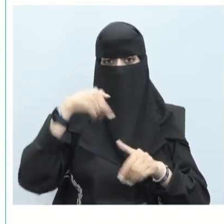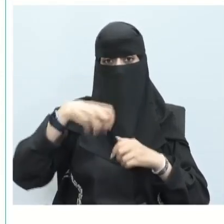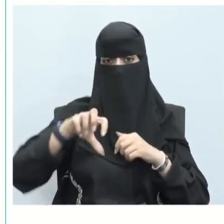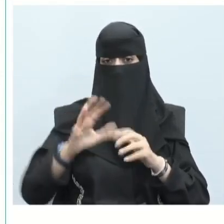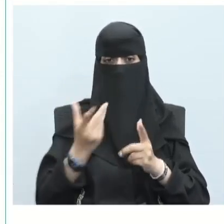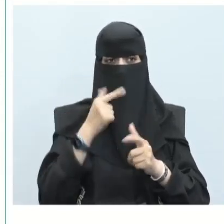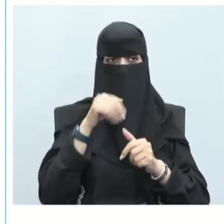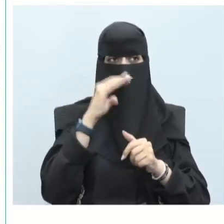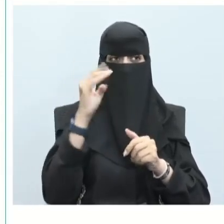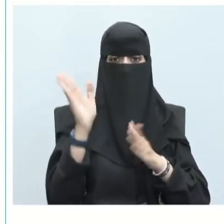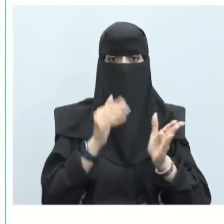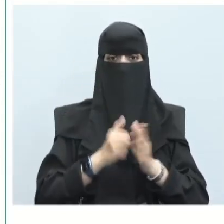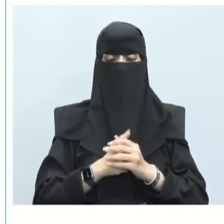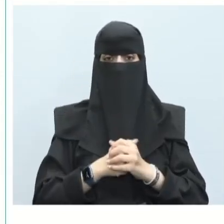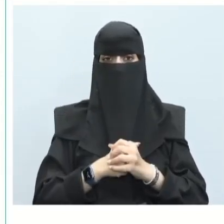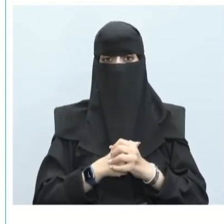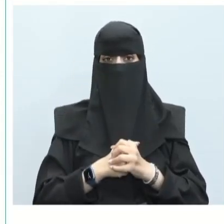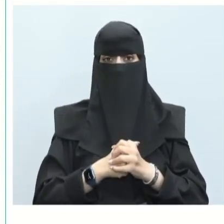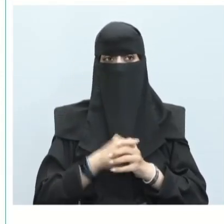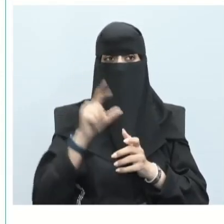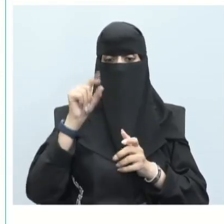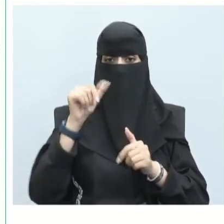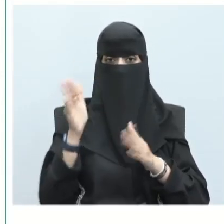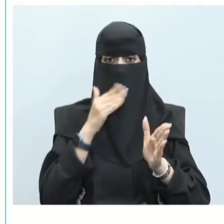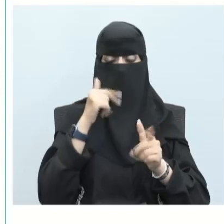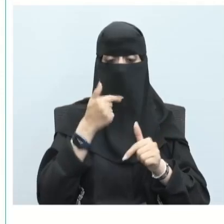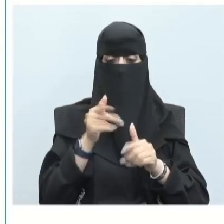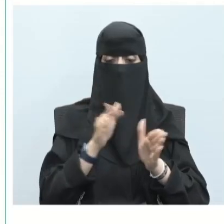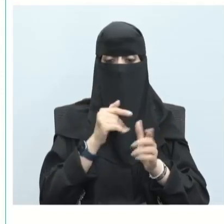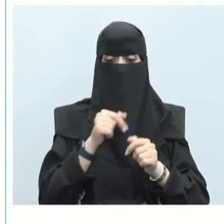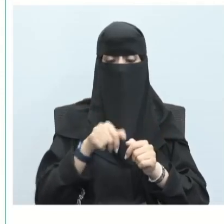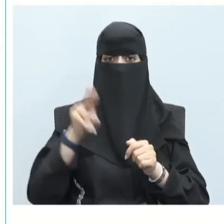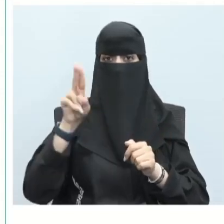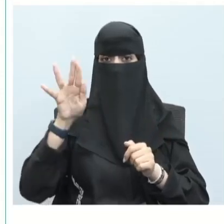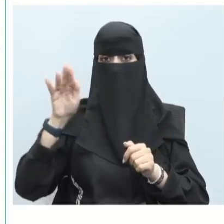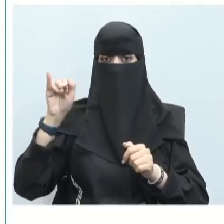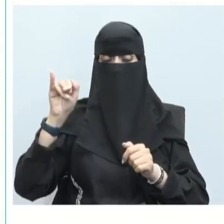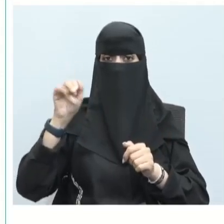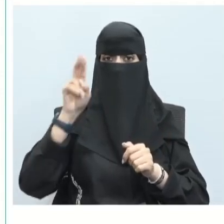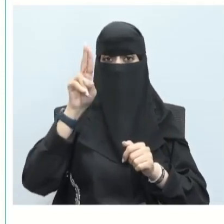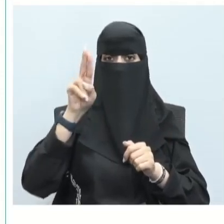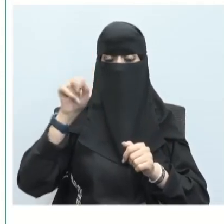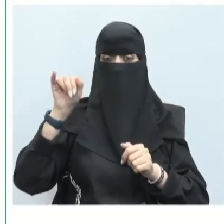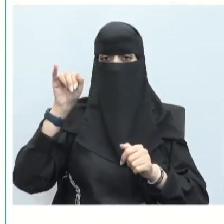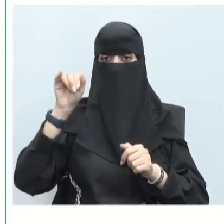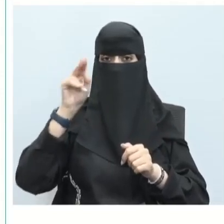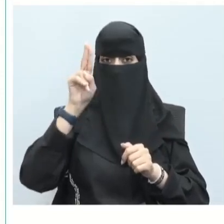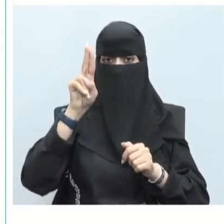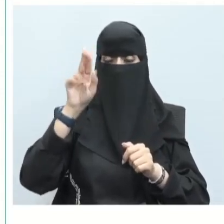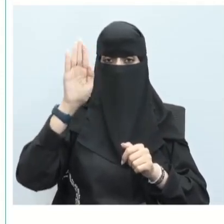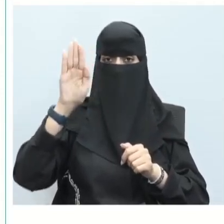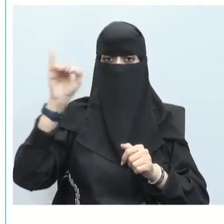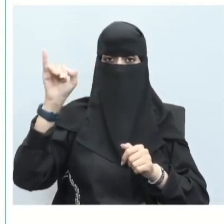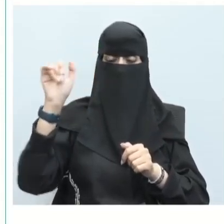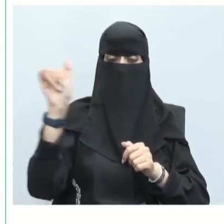هذه الجمله احسنتم ممتازين تسميم البئر احسنتم الفقره